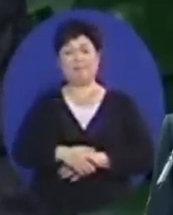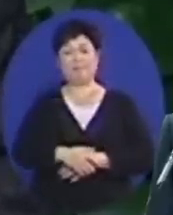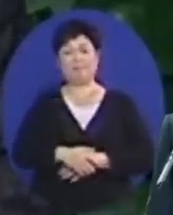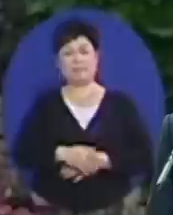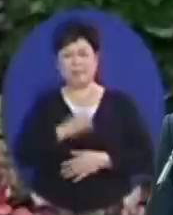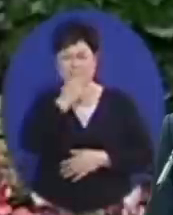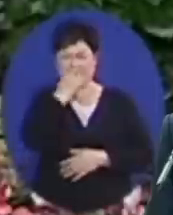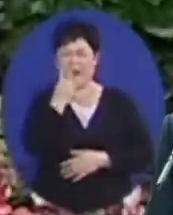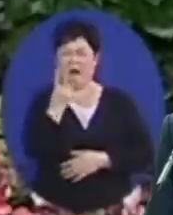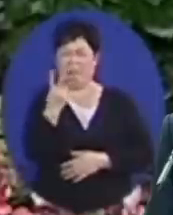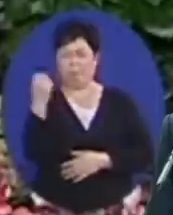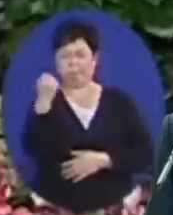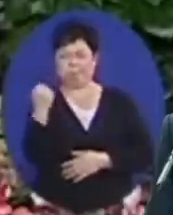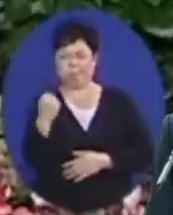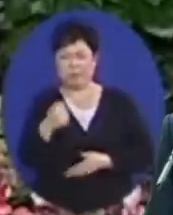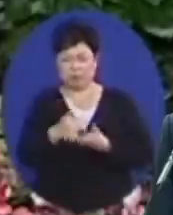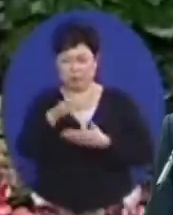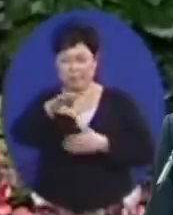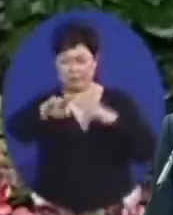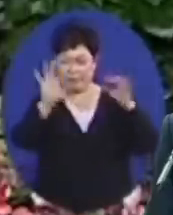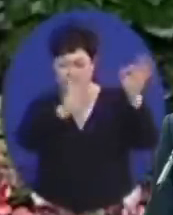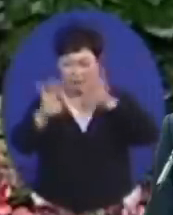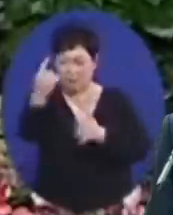썩은 냄새를 내면서 주님께 찾아왔을 때